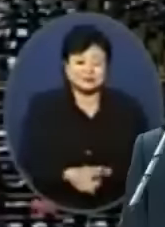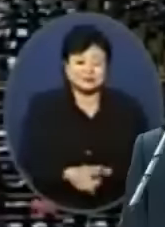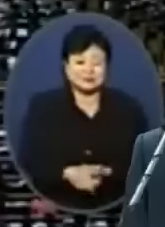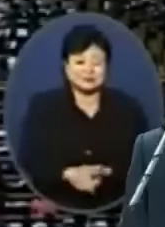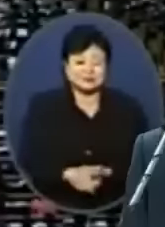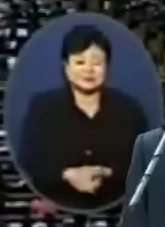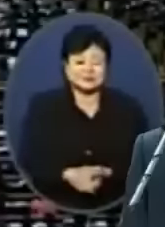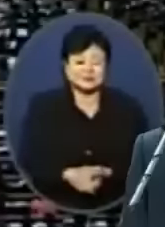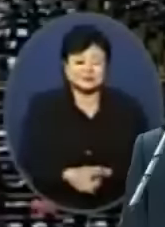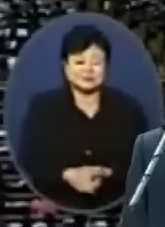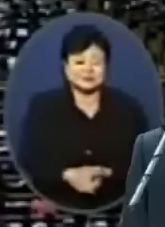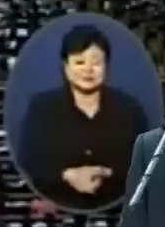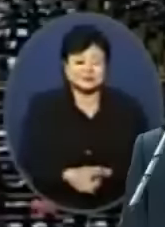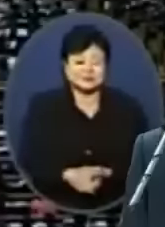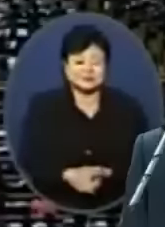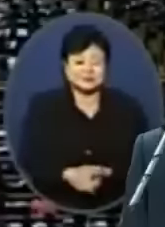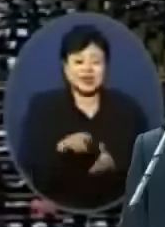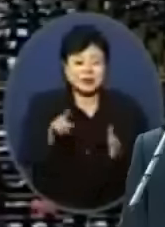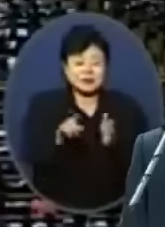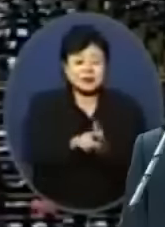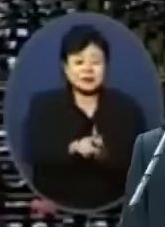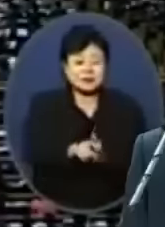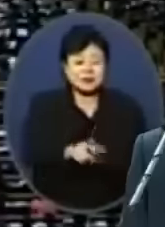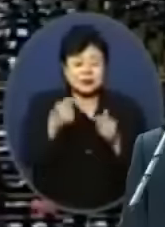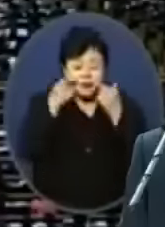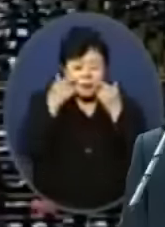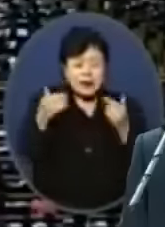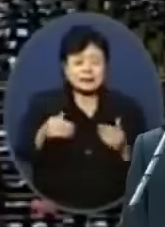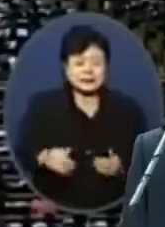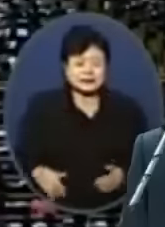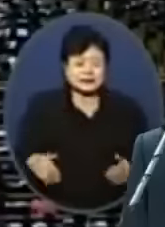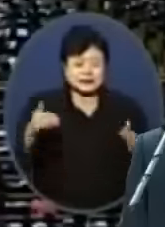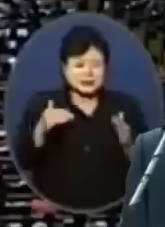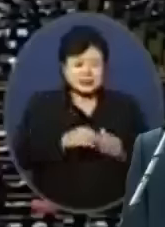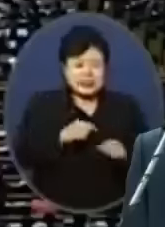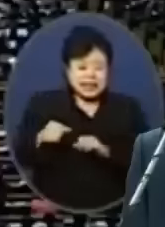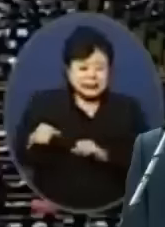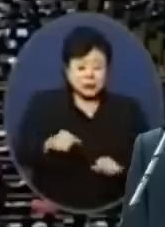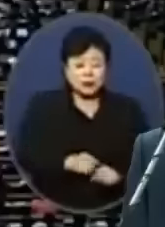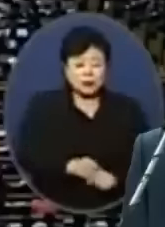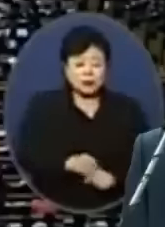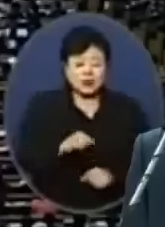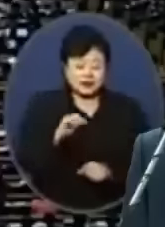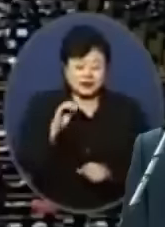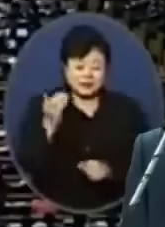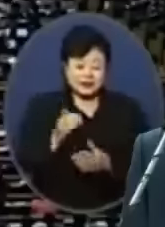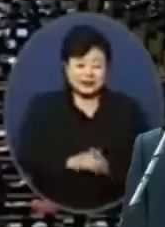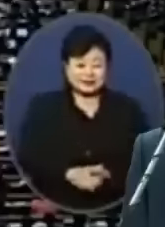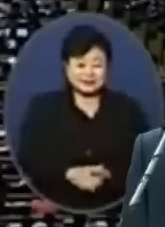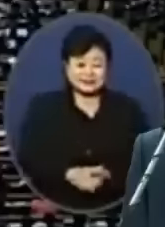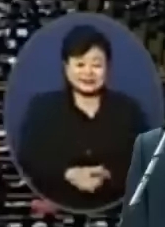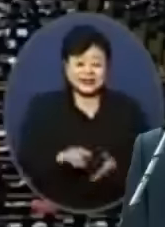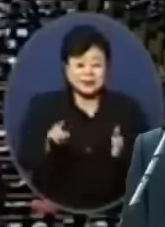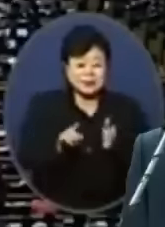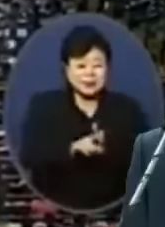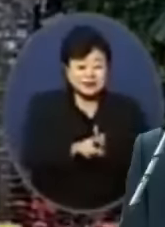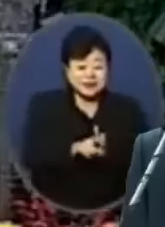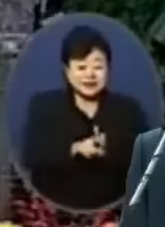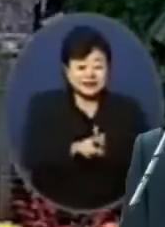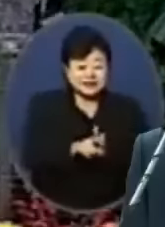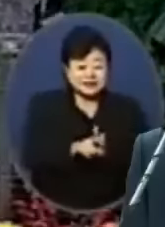우물물이 나오는 것처럼 믿음도 반드시 끝까지 행동을 해야 되는 것입니다. 믿음이라는